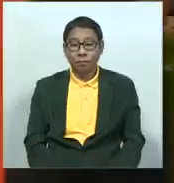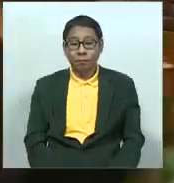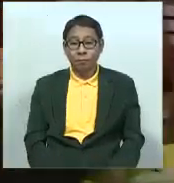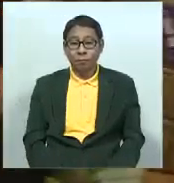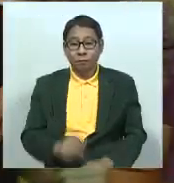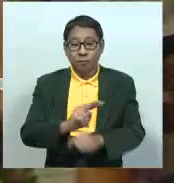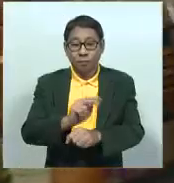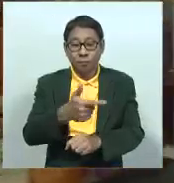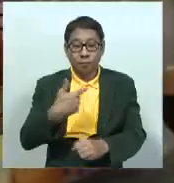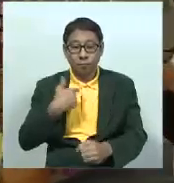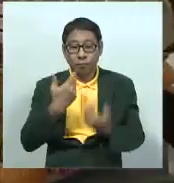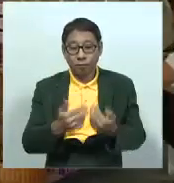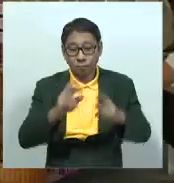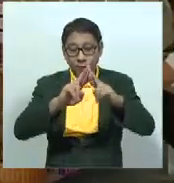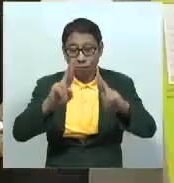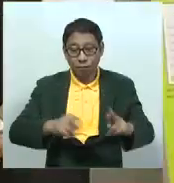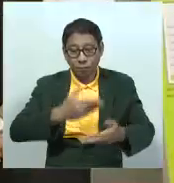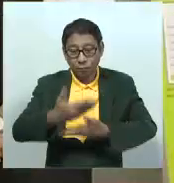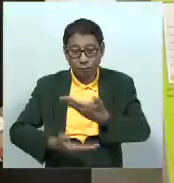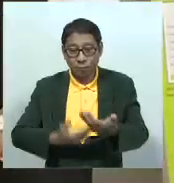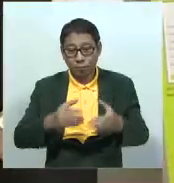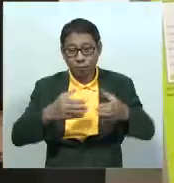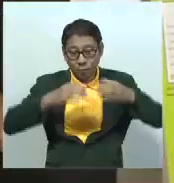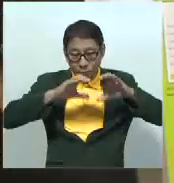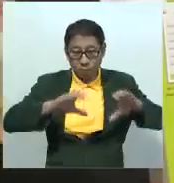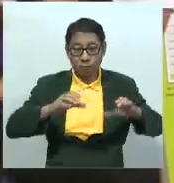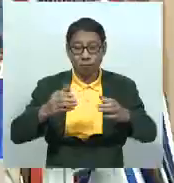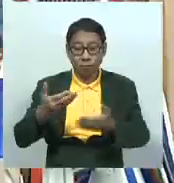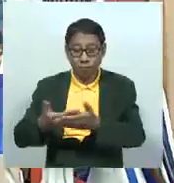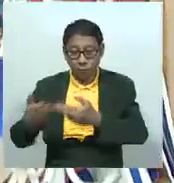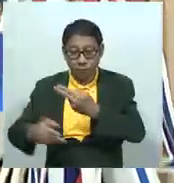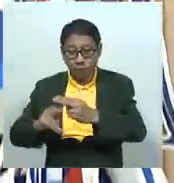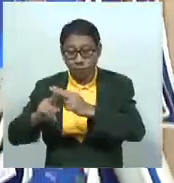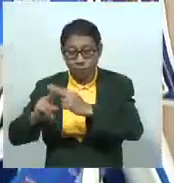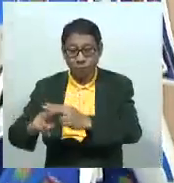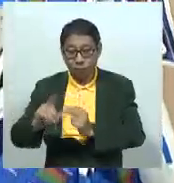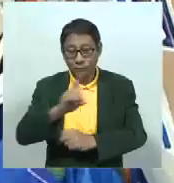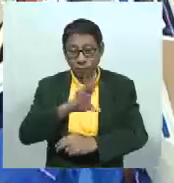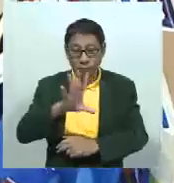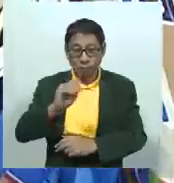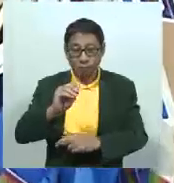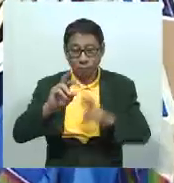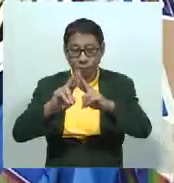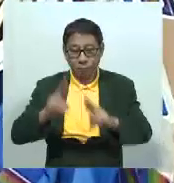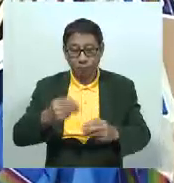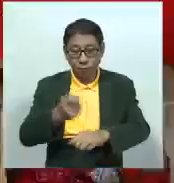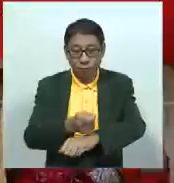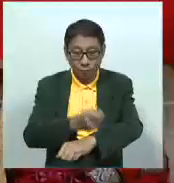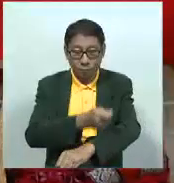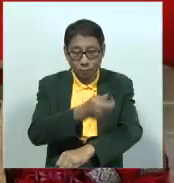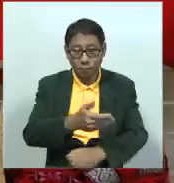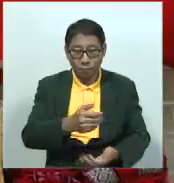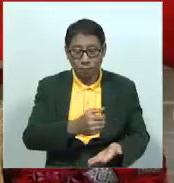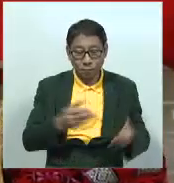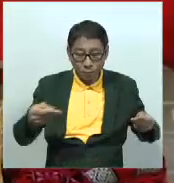ภายในงานก็ยังมีการออกร้านค้าของภาครัฐและเอกชนกว่า150ร้านซึ่งรายได้จากการจัดงานจ